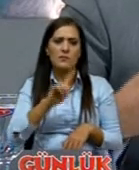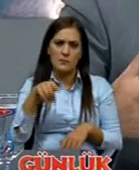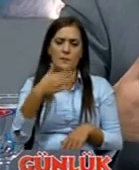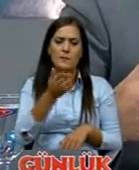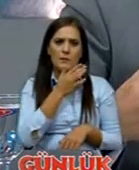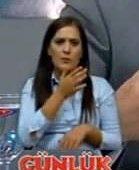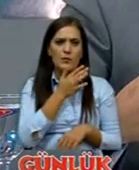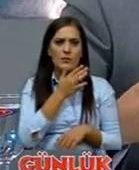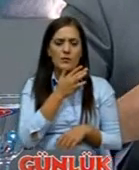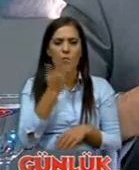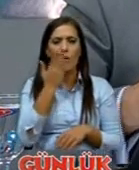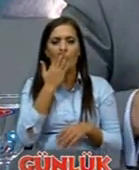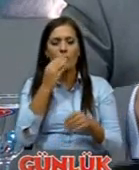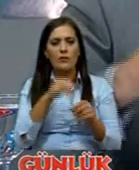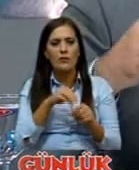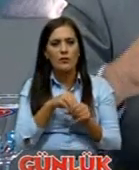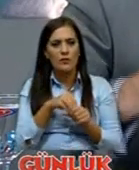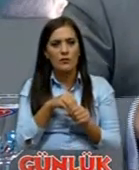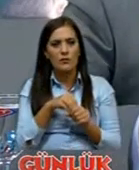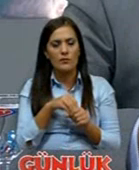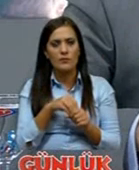malumunuz okullarımızın